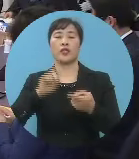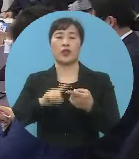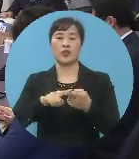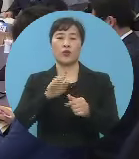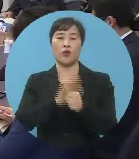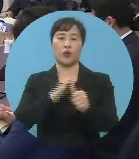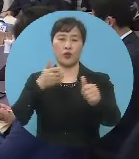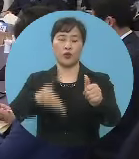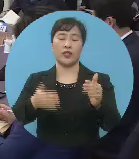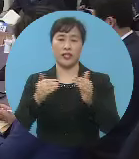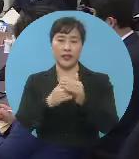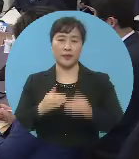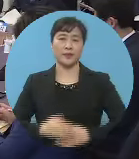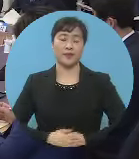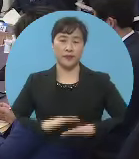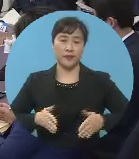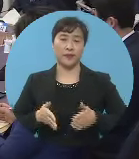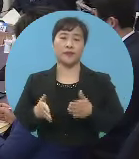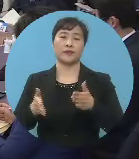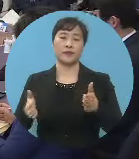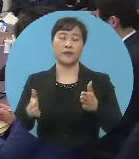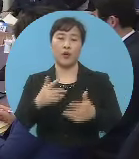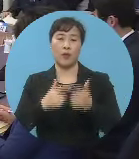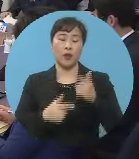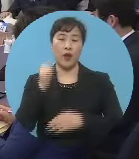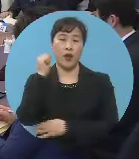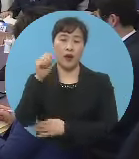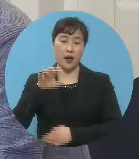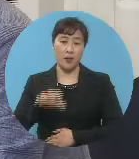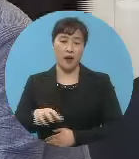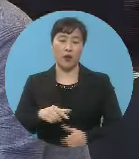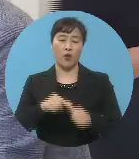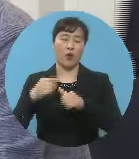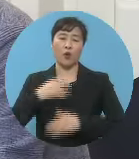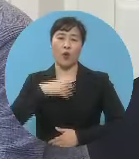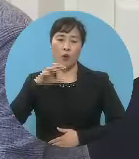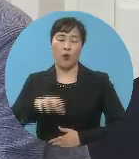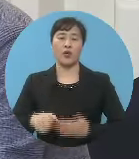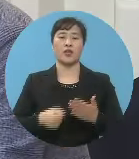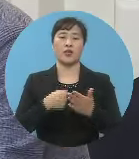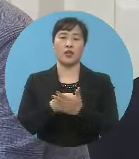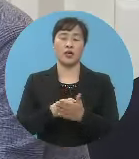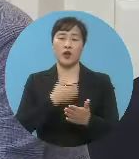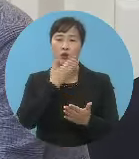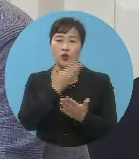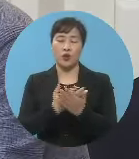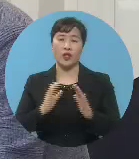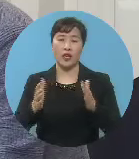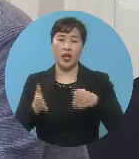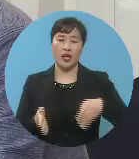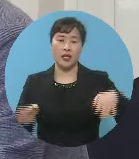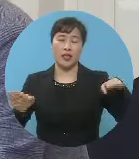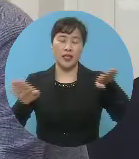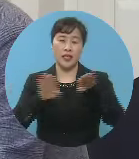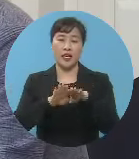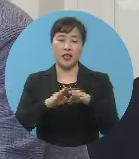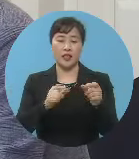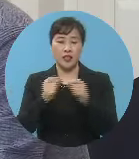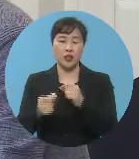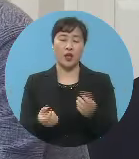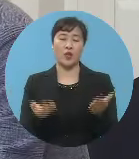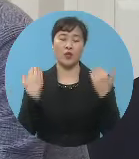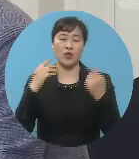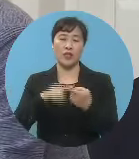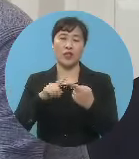구했습니다. 전남도는 또 목포와 영암의 고용위기 지역 지정과 주요 국가기관 분원 유치 등에 대해서도